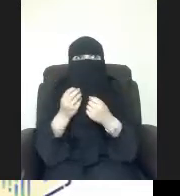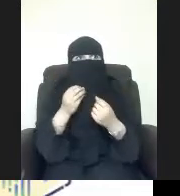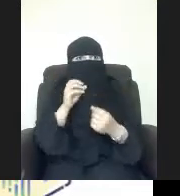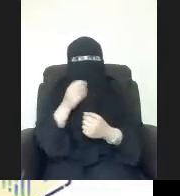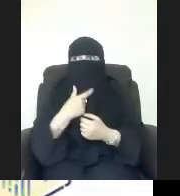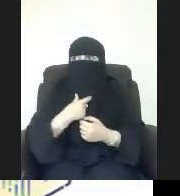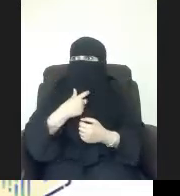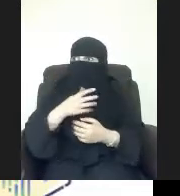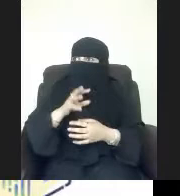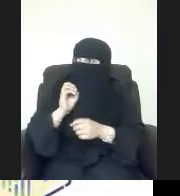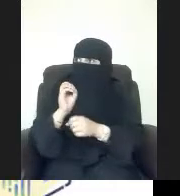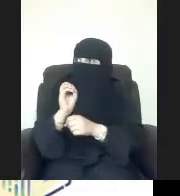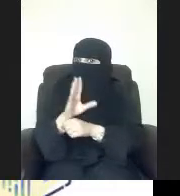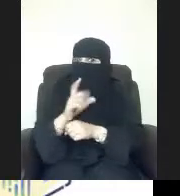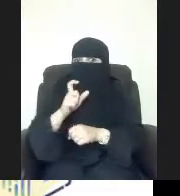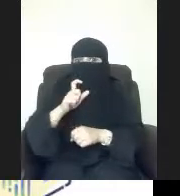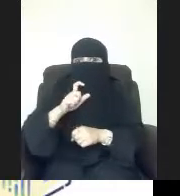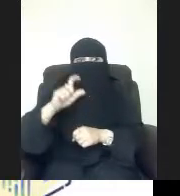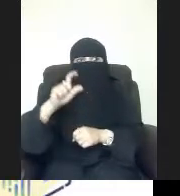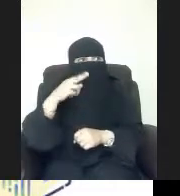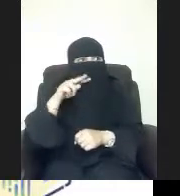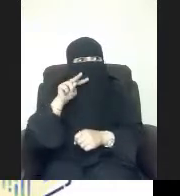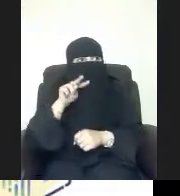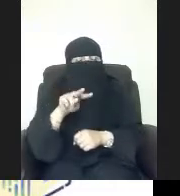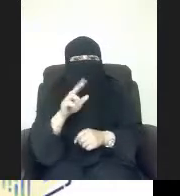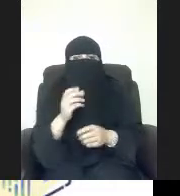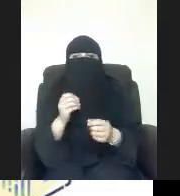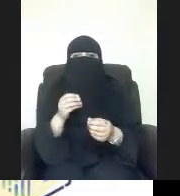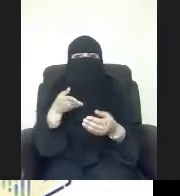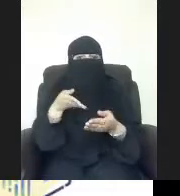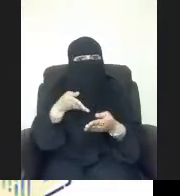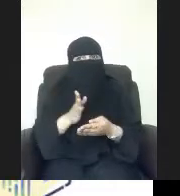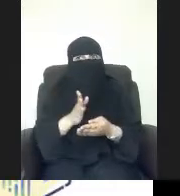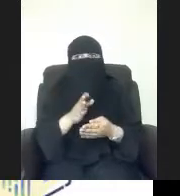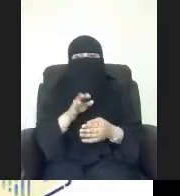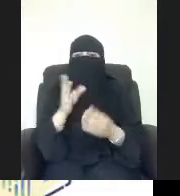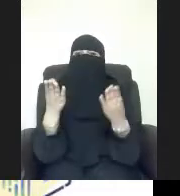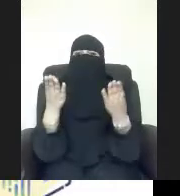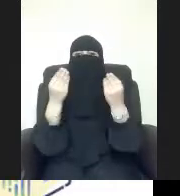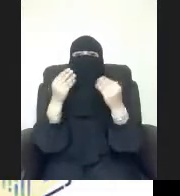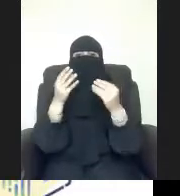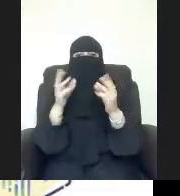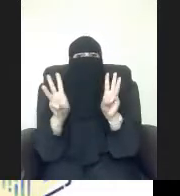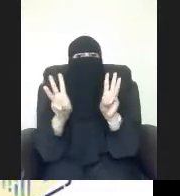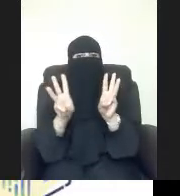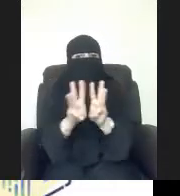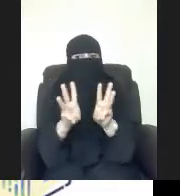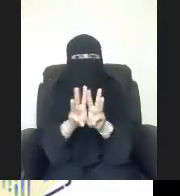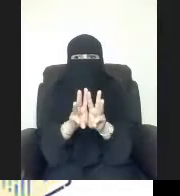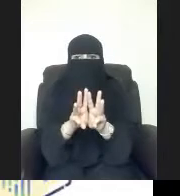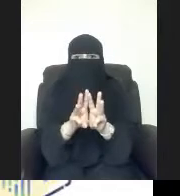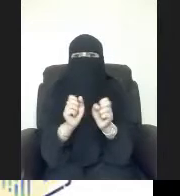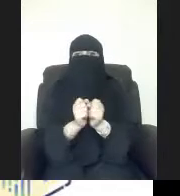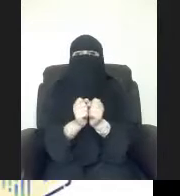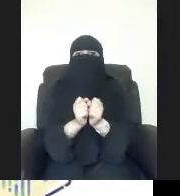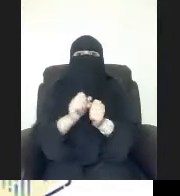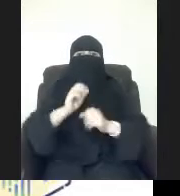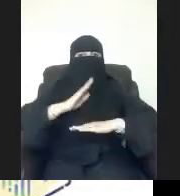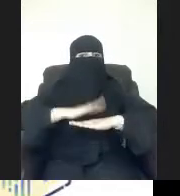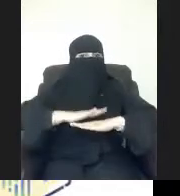نحو التعلم الإلكتروني، ولكن مع انطلاق هذا التعلم الإلكتروني وجد التربويين ووجد كثير